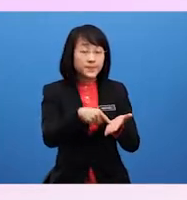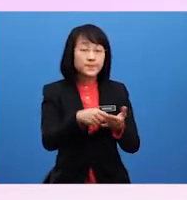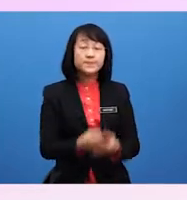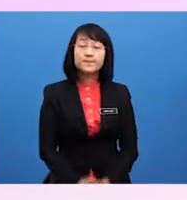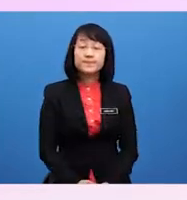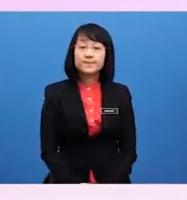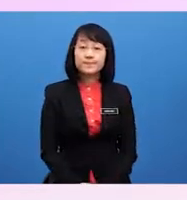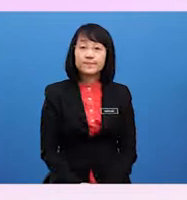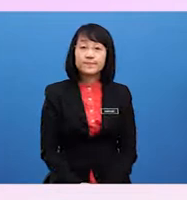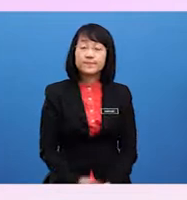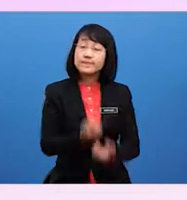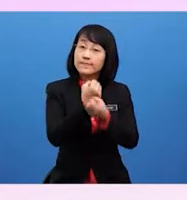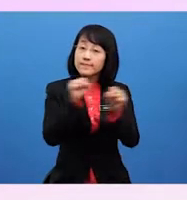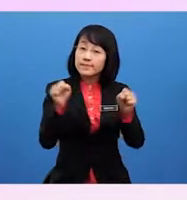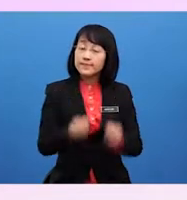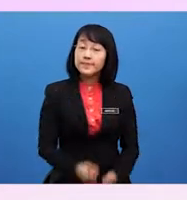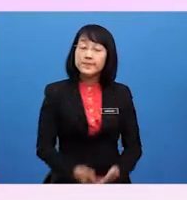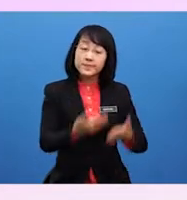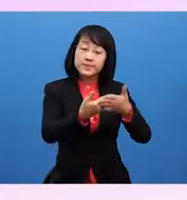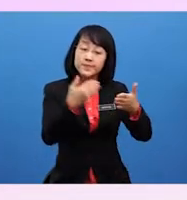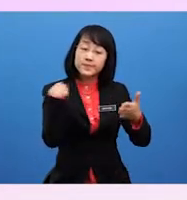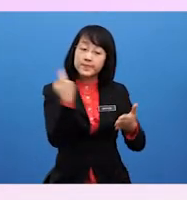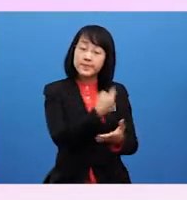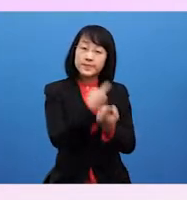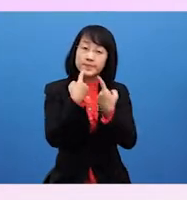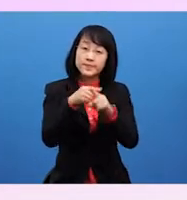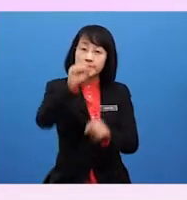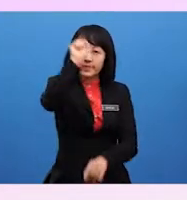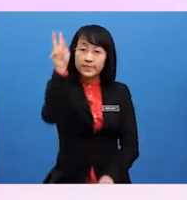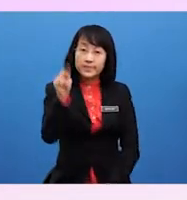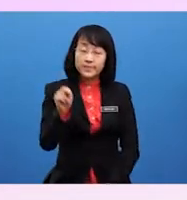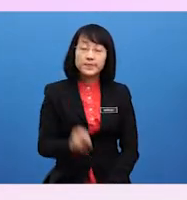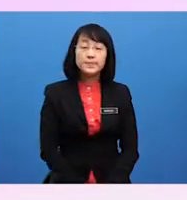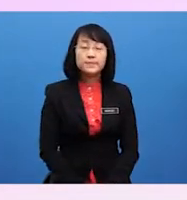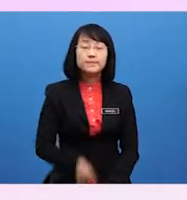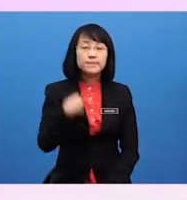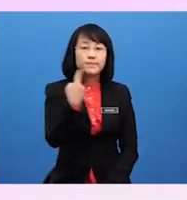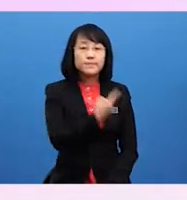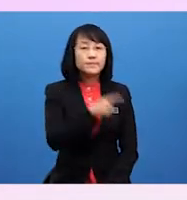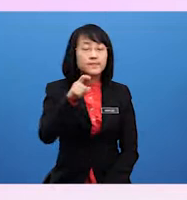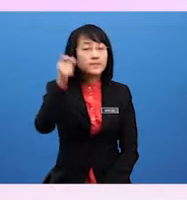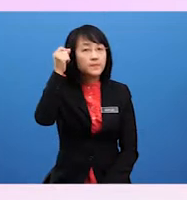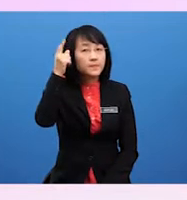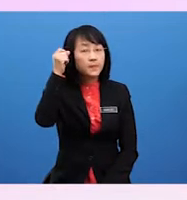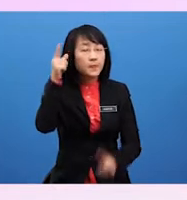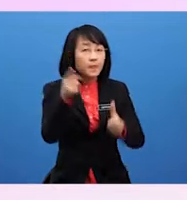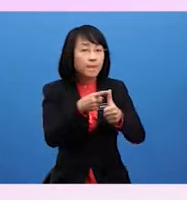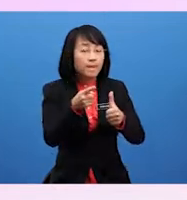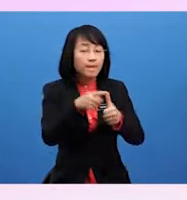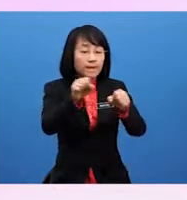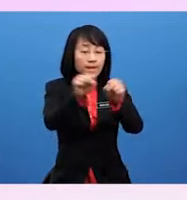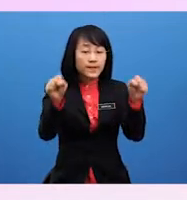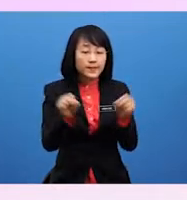Sedia? Sebelum kita menjawab soalan, perlu kita fahami terlebih dahulu situasi